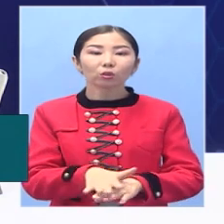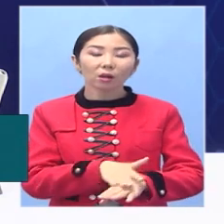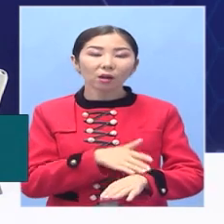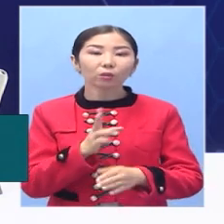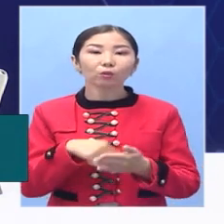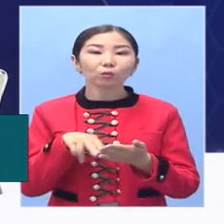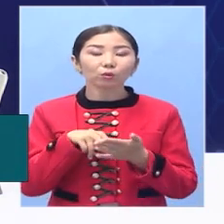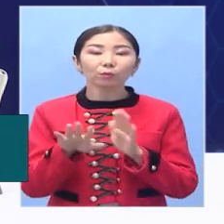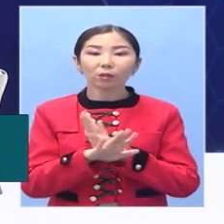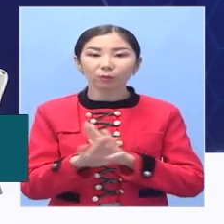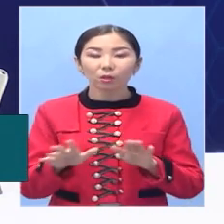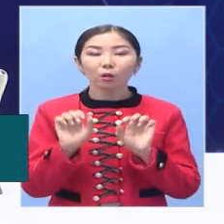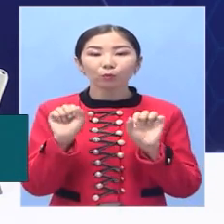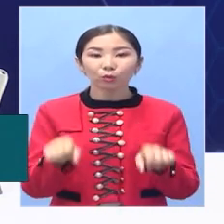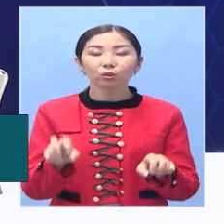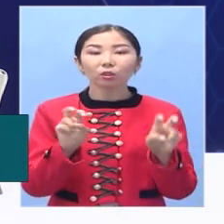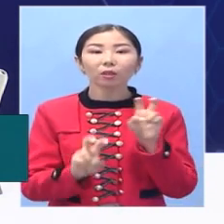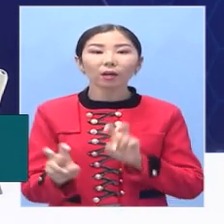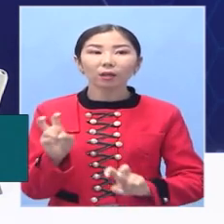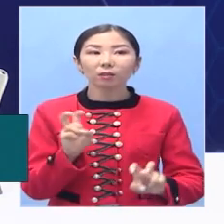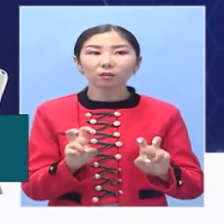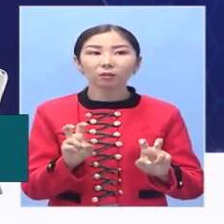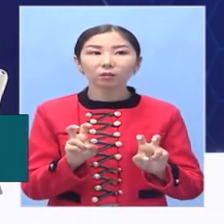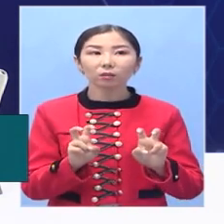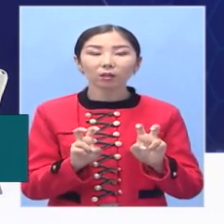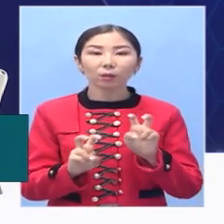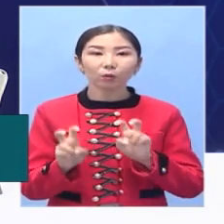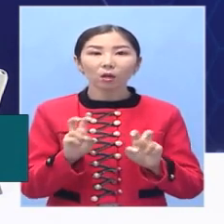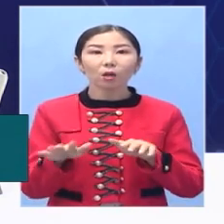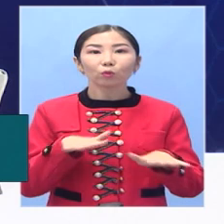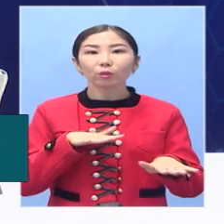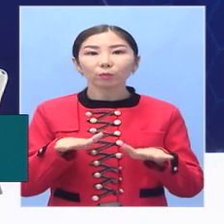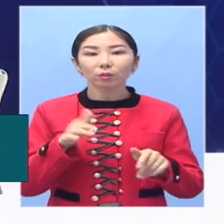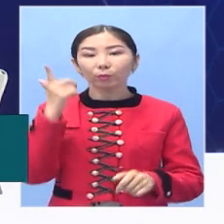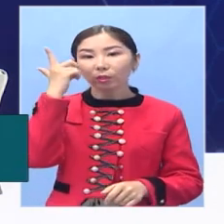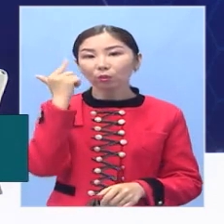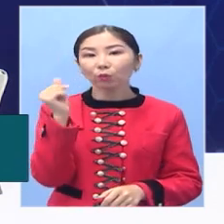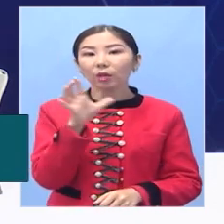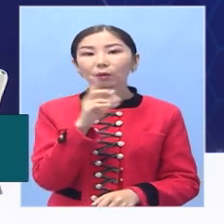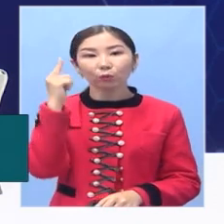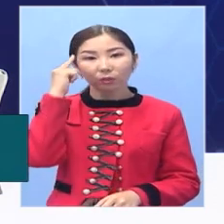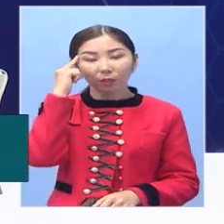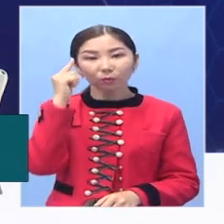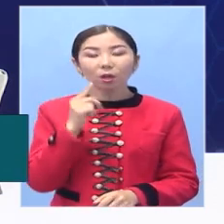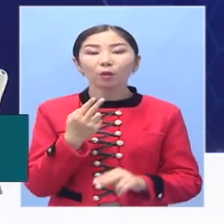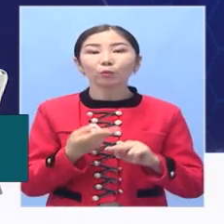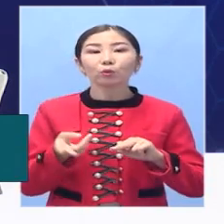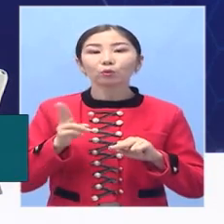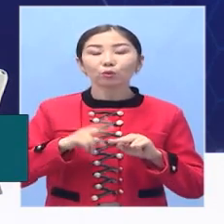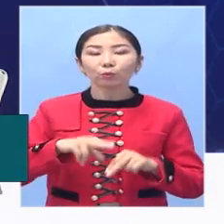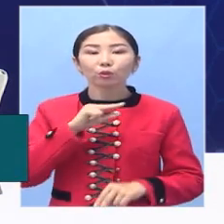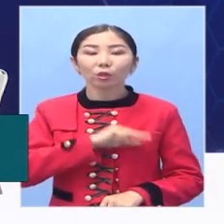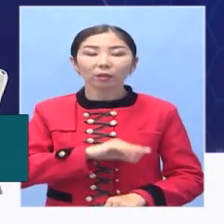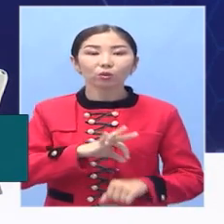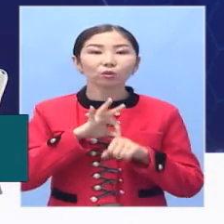секилди ушундай мүмкүндүктөр карастырылып жатат. Энди муну көрөрмөндөр билет деп ойлойм. Өйткени бул энди бул жоспарлуу жумуштун жүзөгө